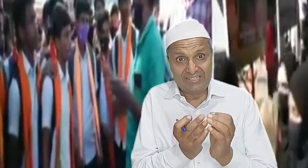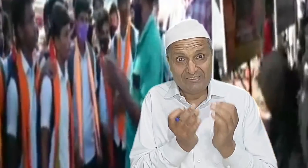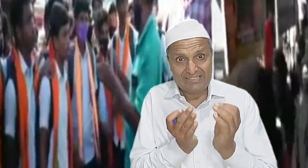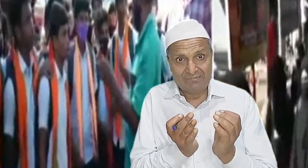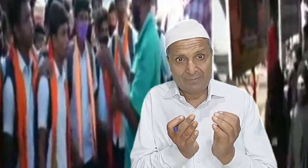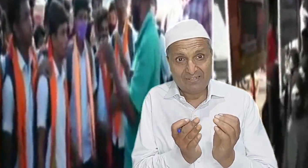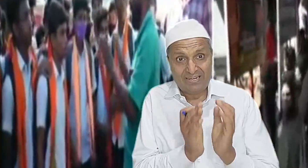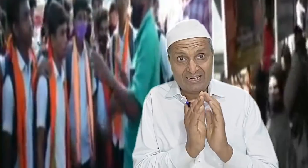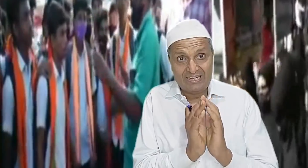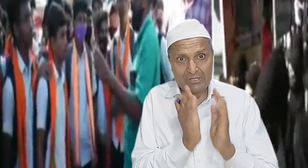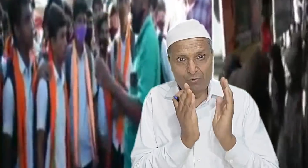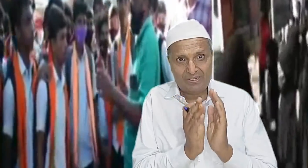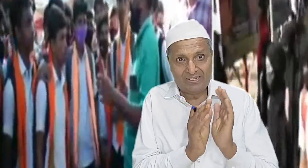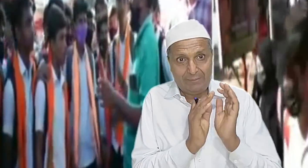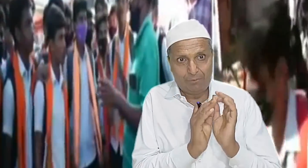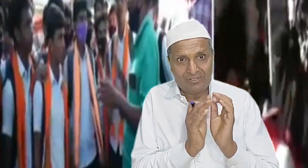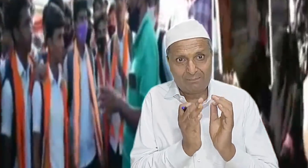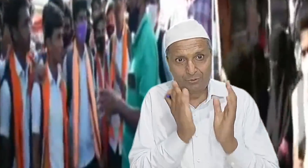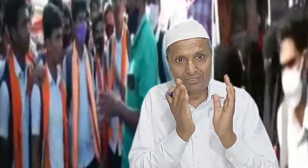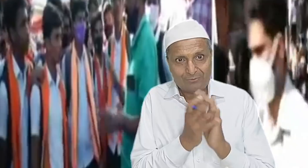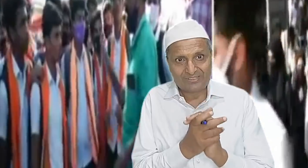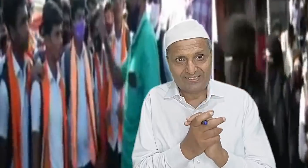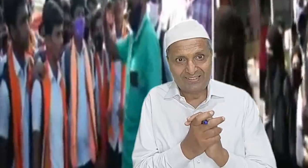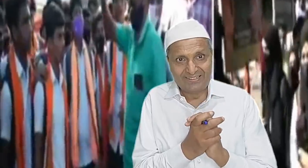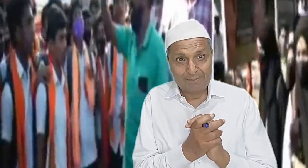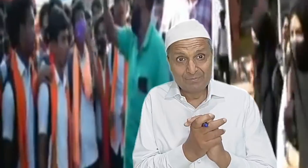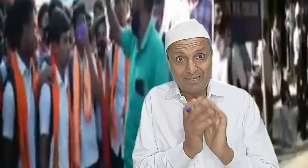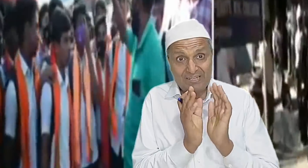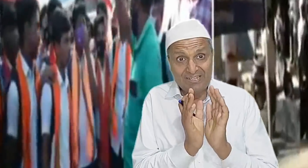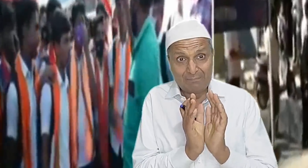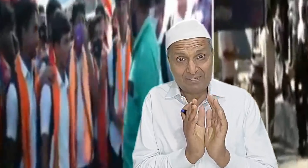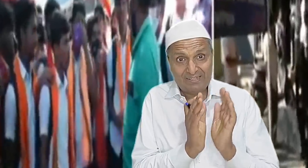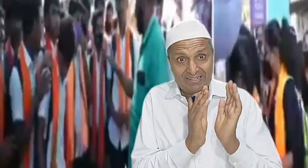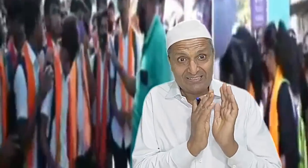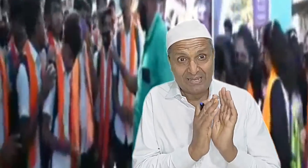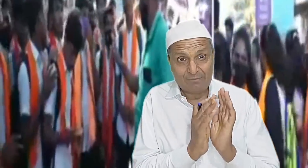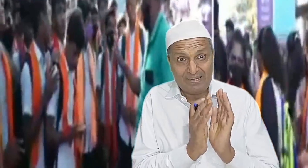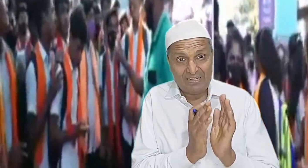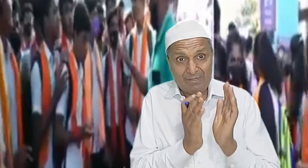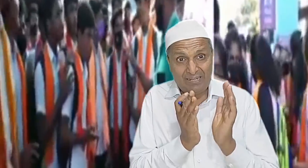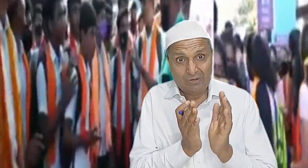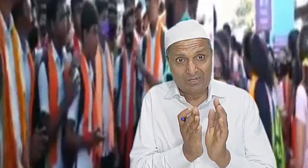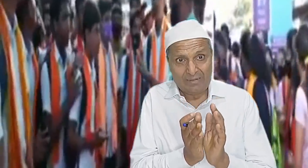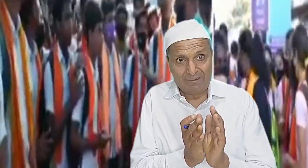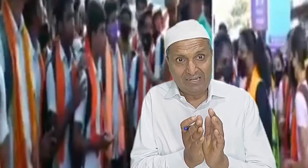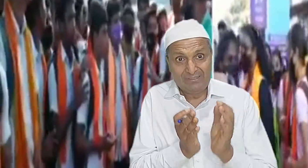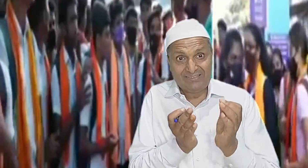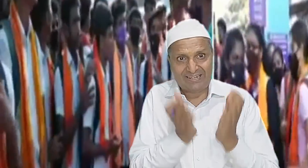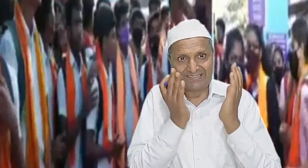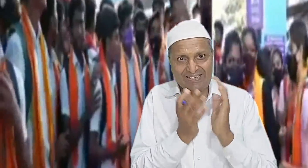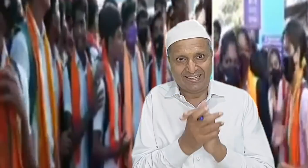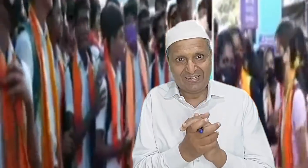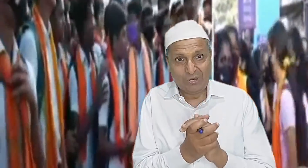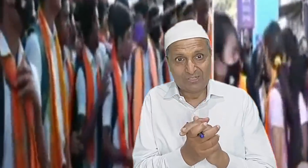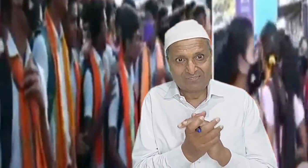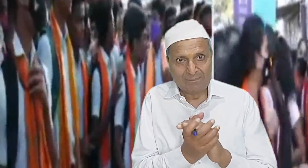कल श्री विजय टीवी पर एक इंटरव्यू में रिपोर्टर ने पूछ लिया उनसे कि यहाँ पर हिजाब पहनने में और ना पहनने में